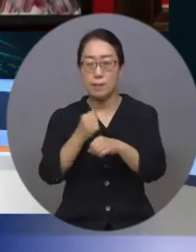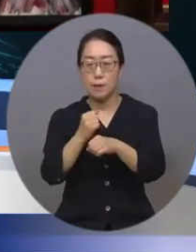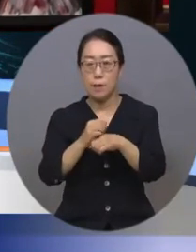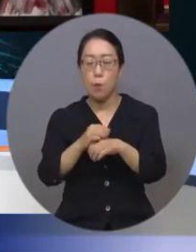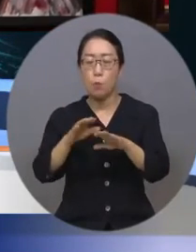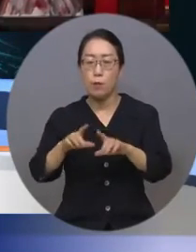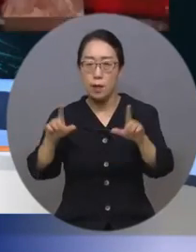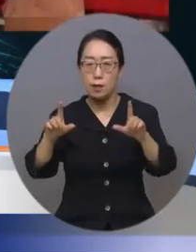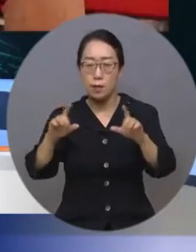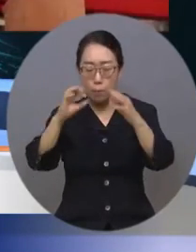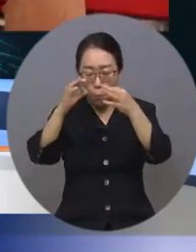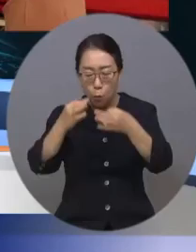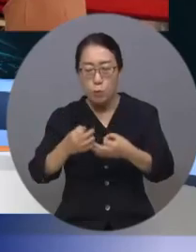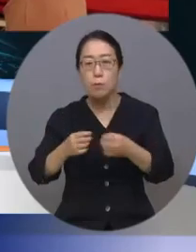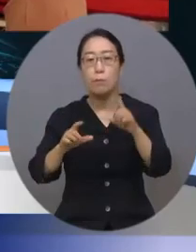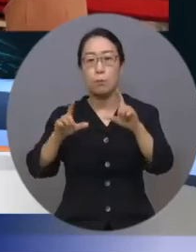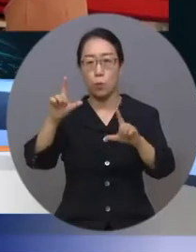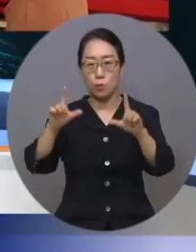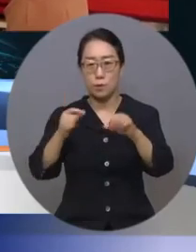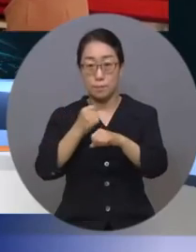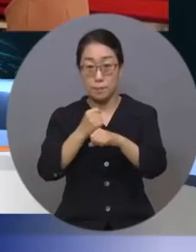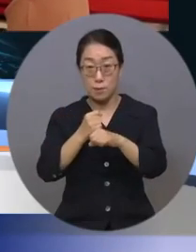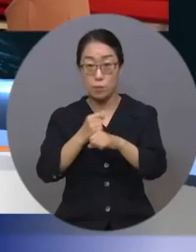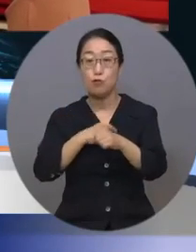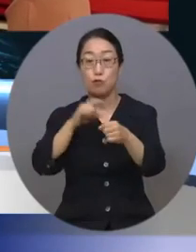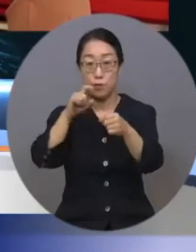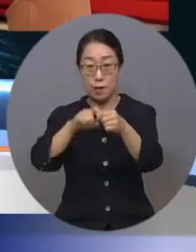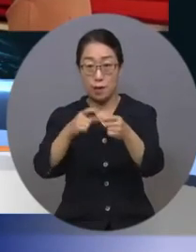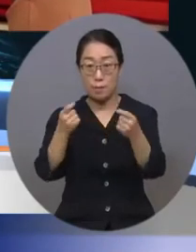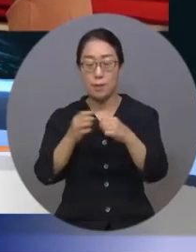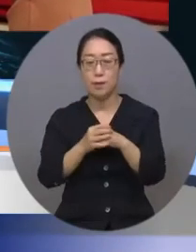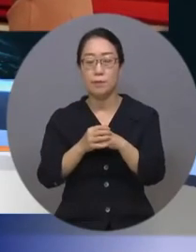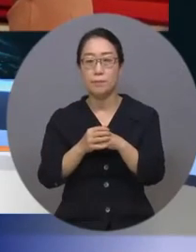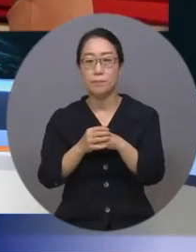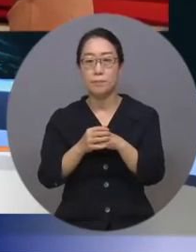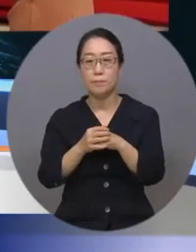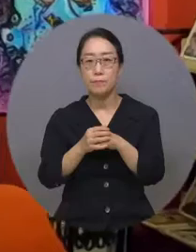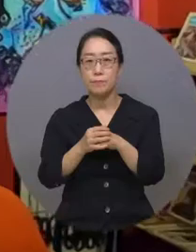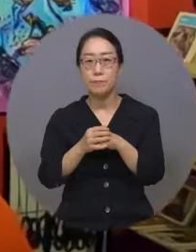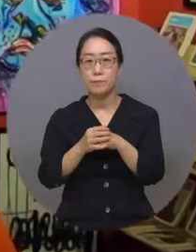주제로 열리는 이번 전시회 현장에 이소영 기자가 다녀왔습니다.